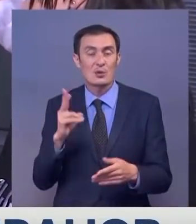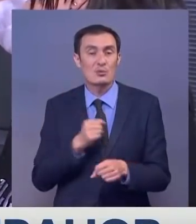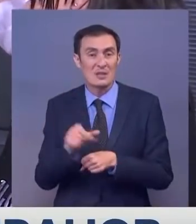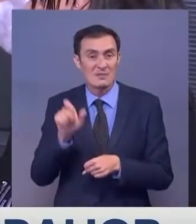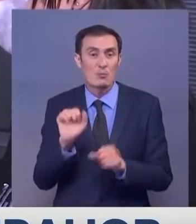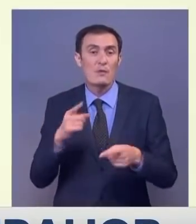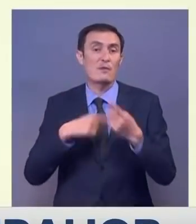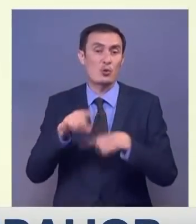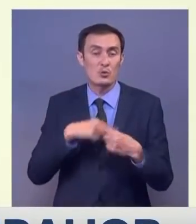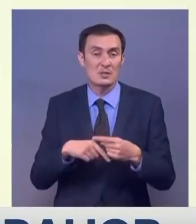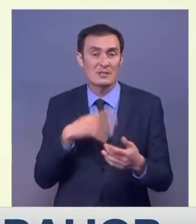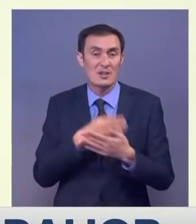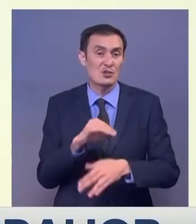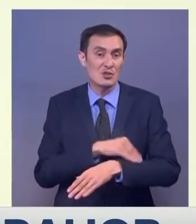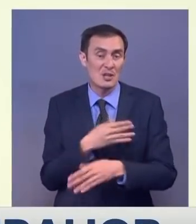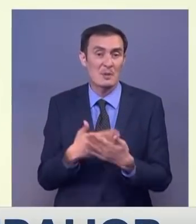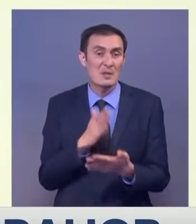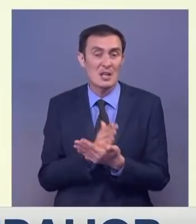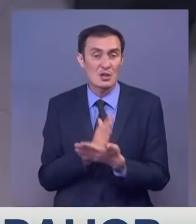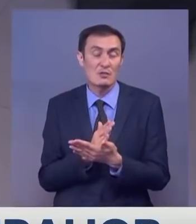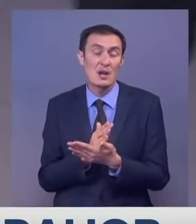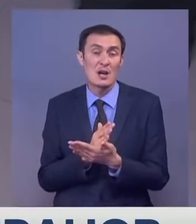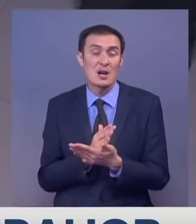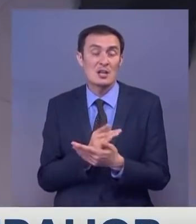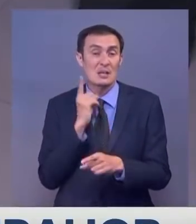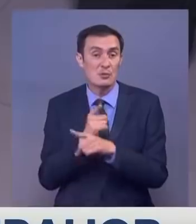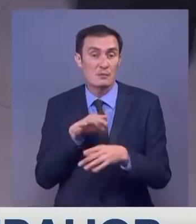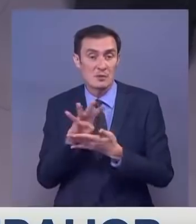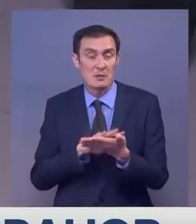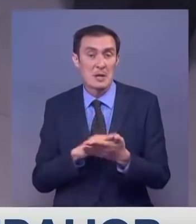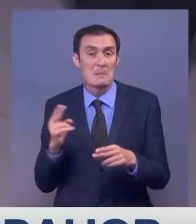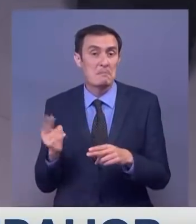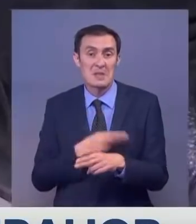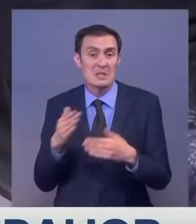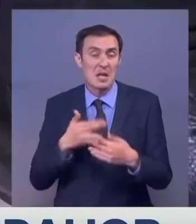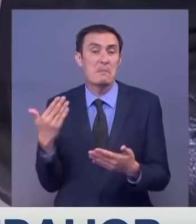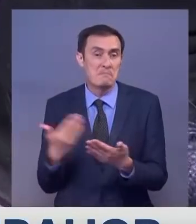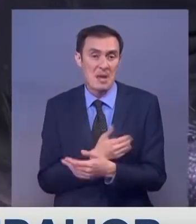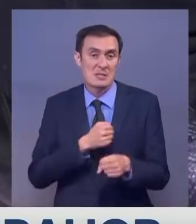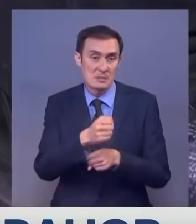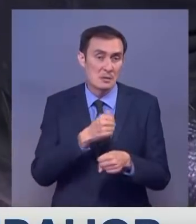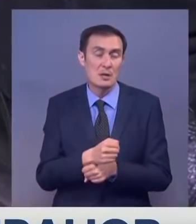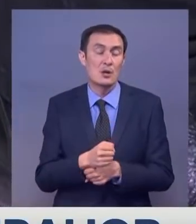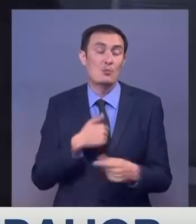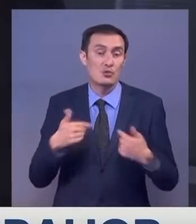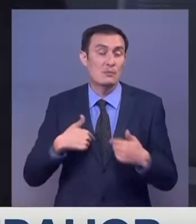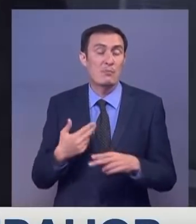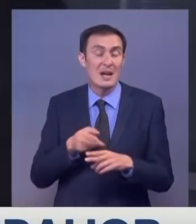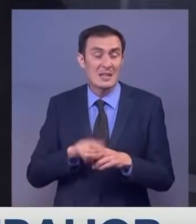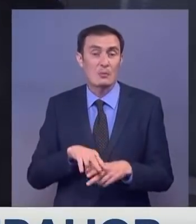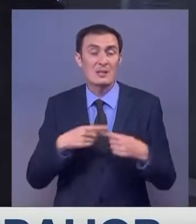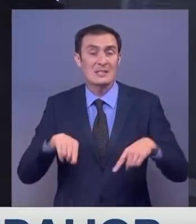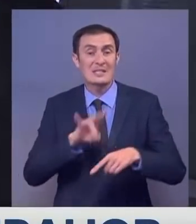мог возвращаться к своей жертве даже при наличии сдерживающего ордера, оставаться безнаказанным и совершать повторное насилие. Поэтому